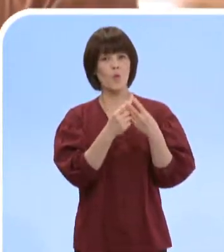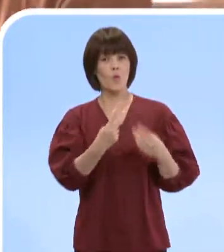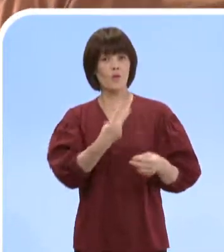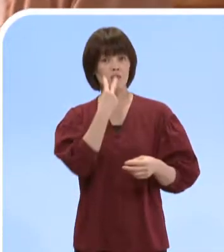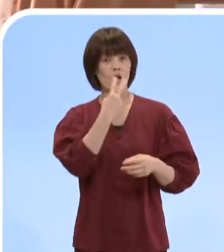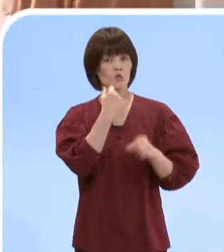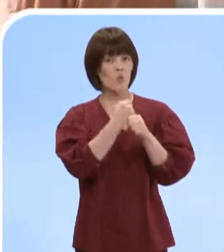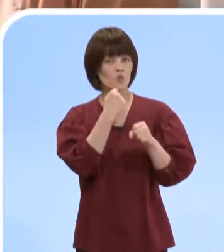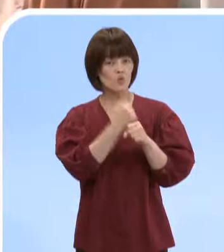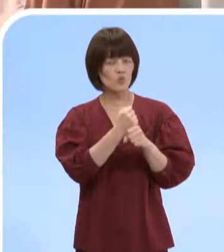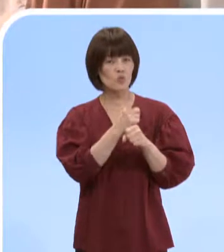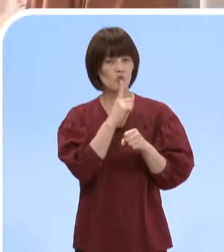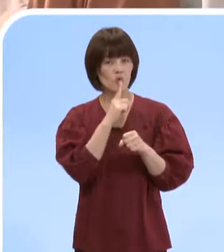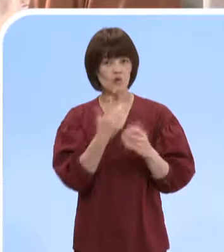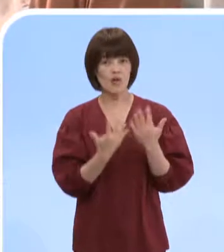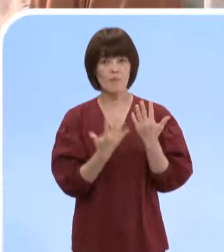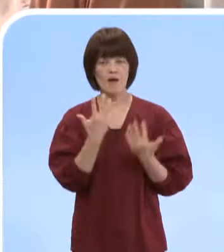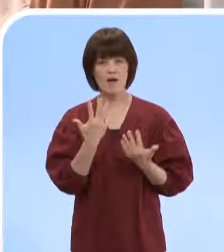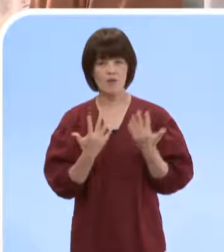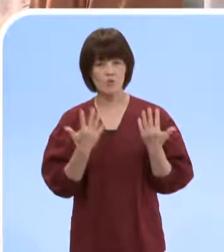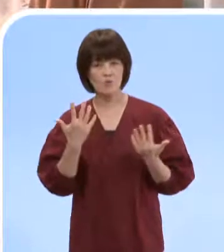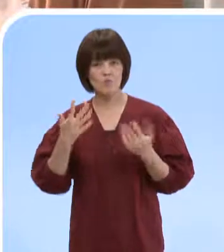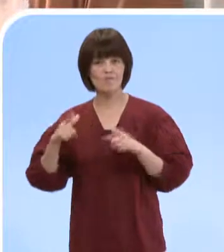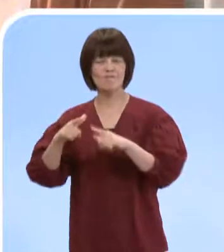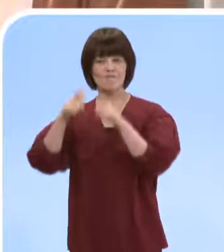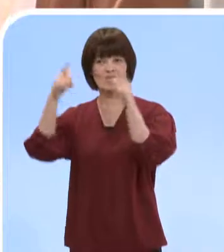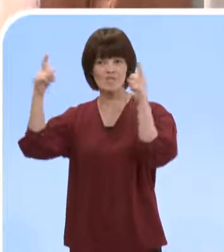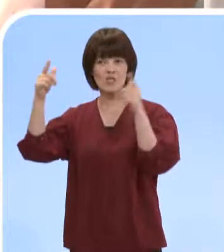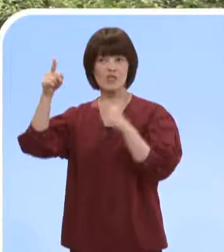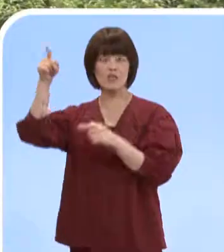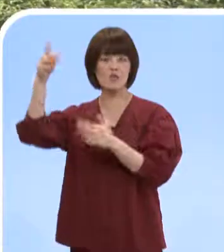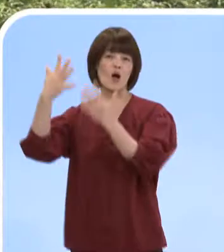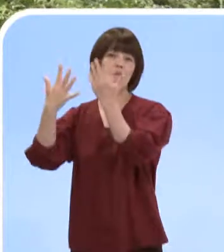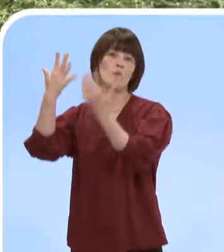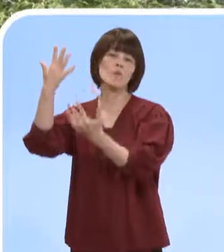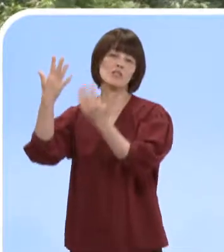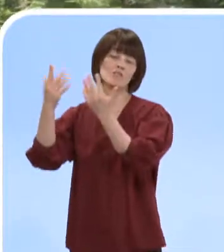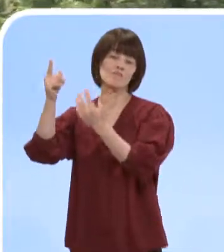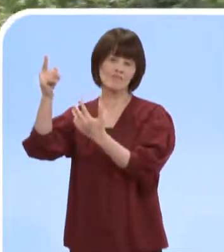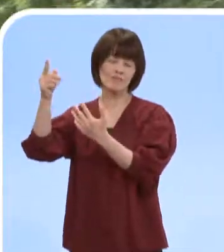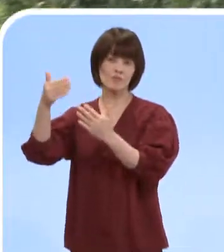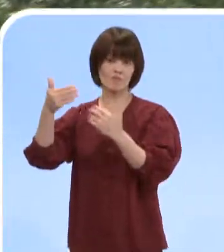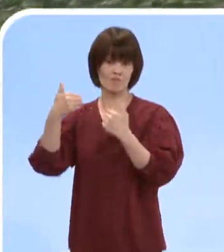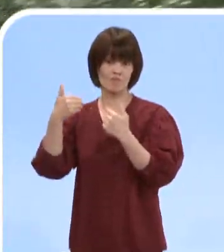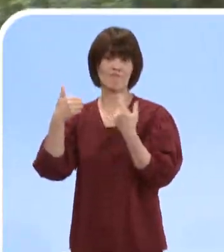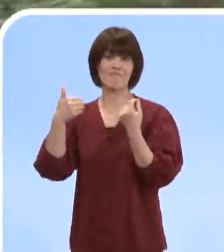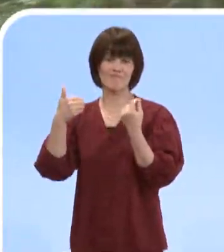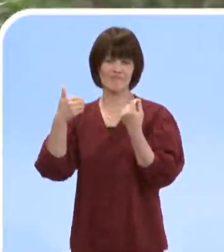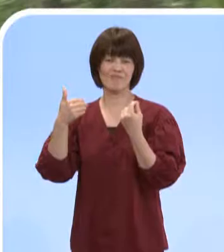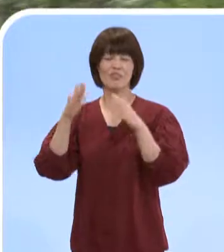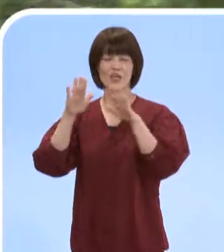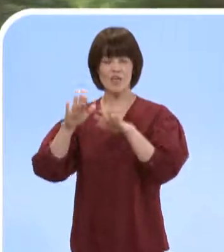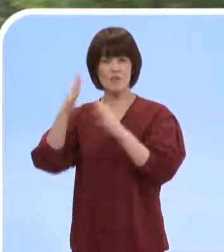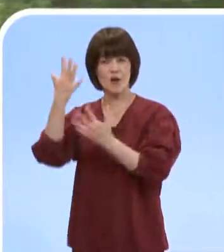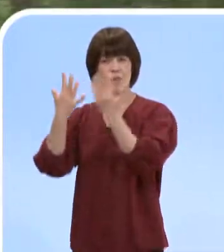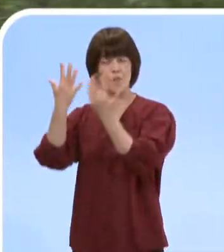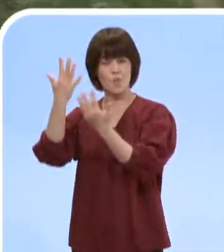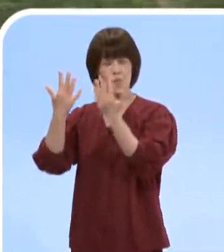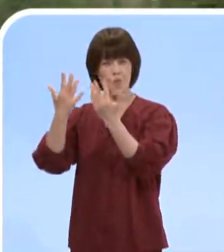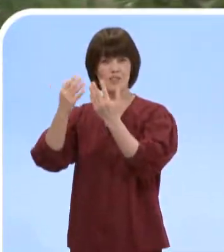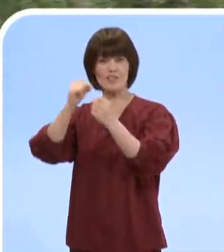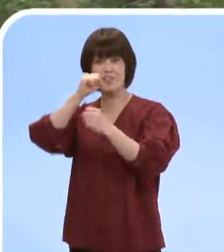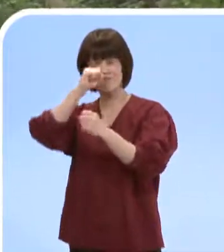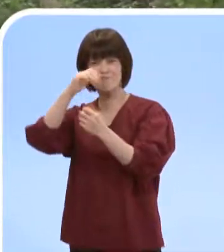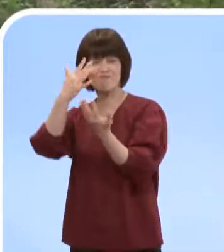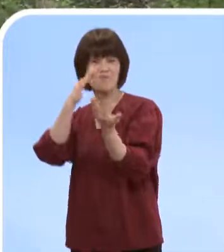生み出せるものは植物か森林なんです。今のうちにきちんと元気な森を作るっていうことは将